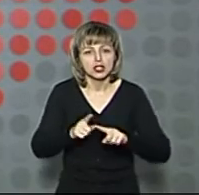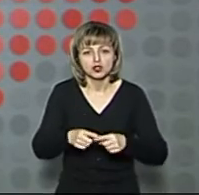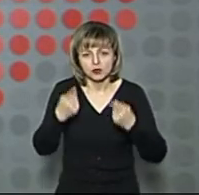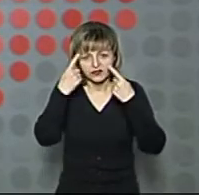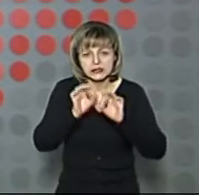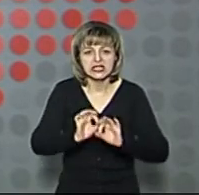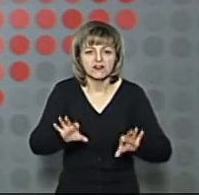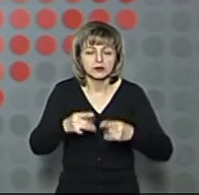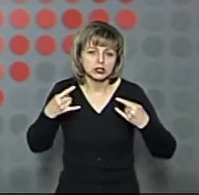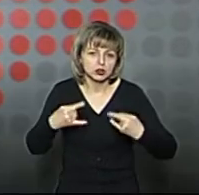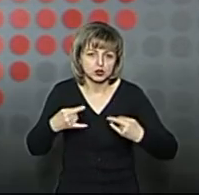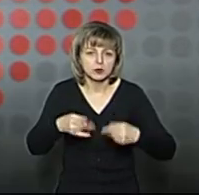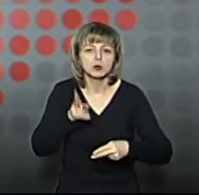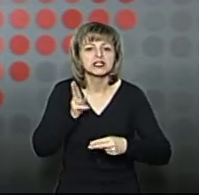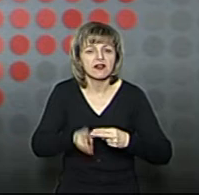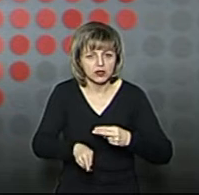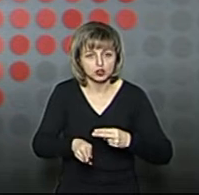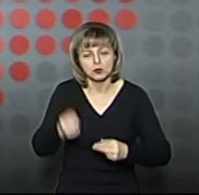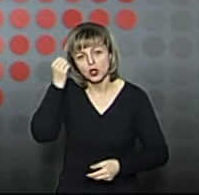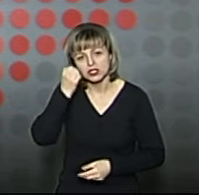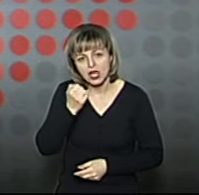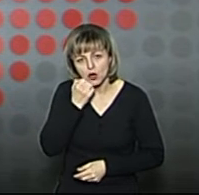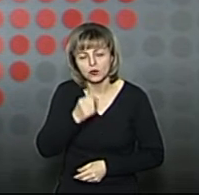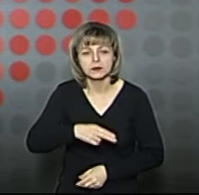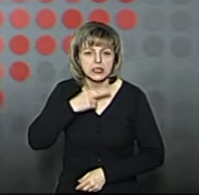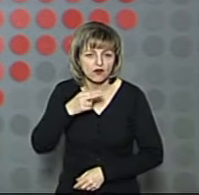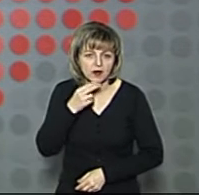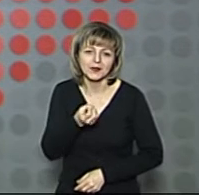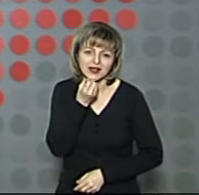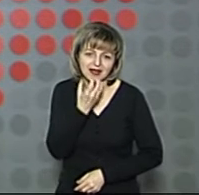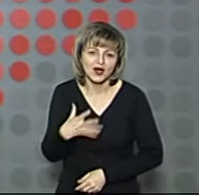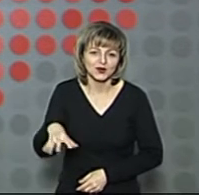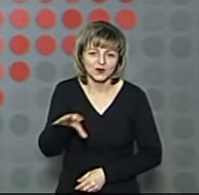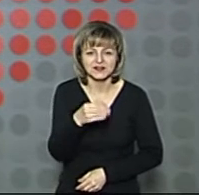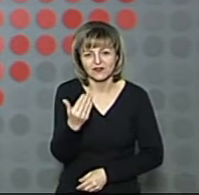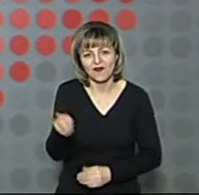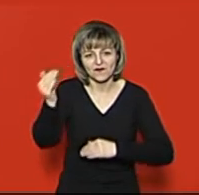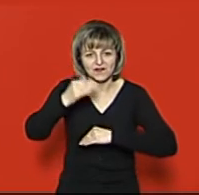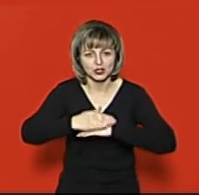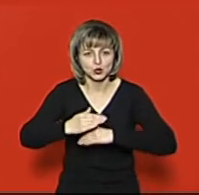інформаційний випуск на Суспільному завершуємо. Дякуємо за увагу і гарного усім вечора.